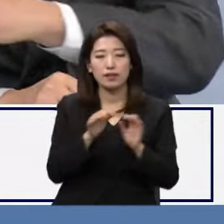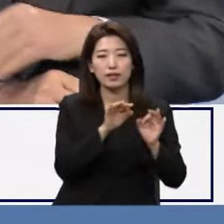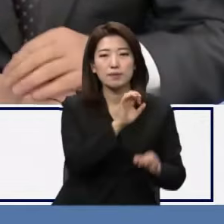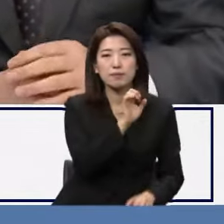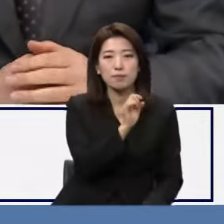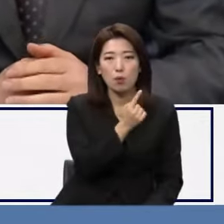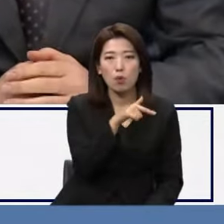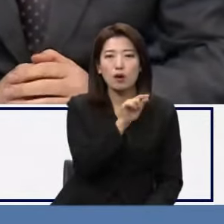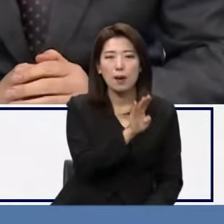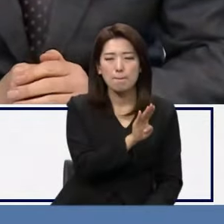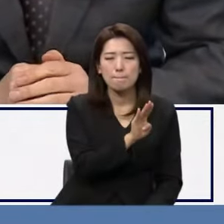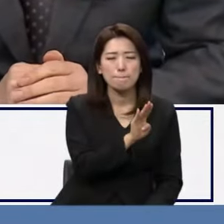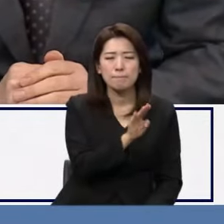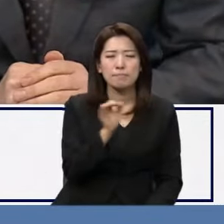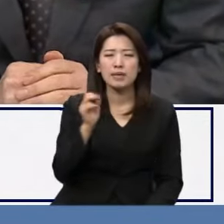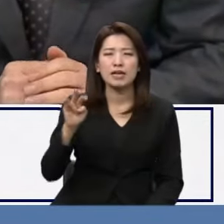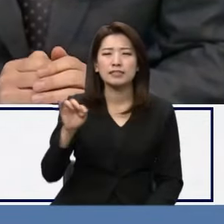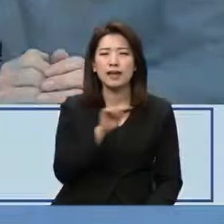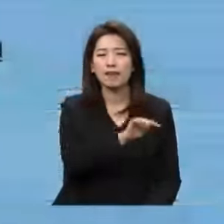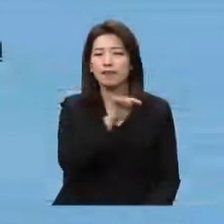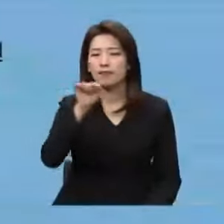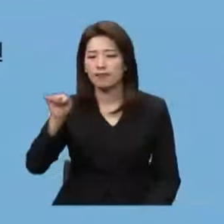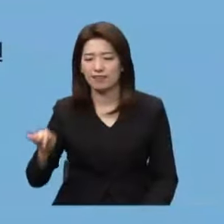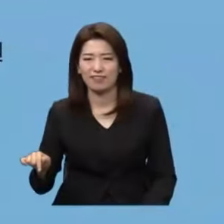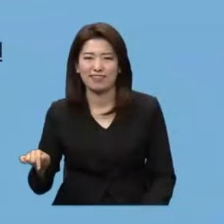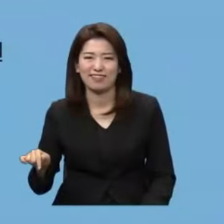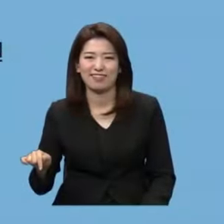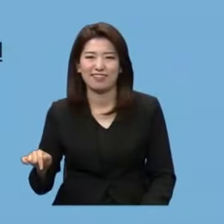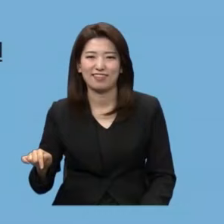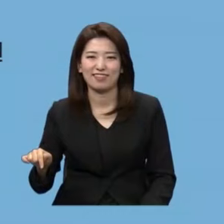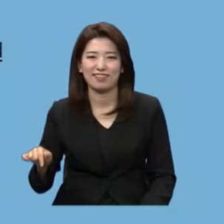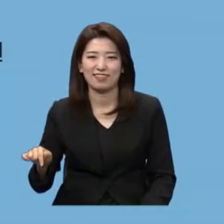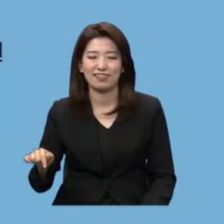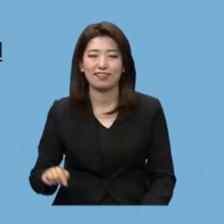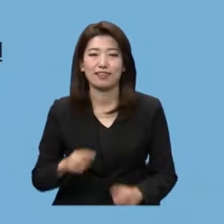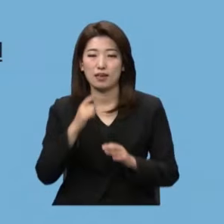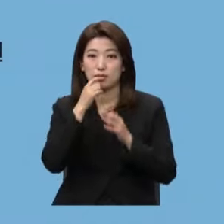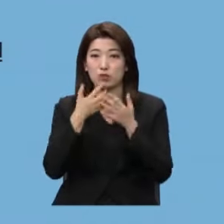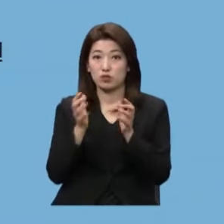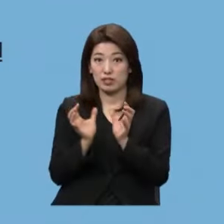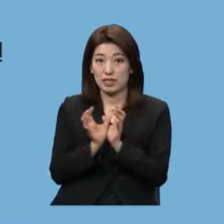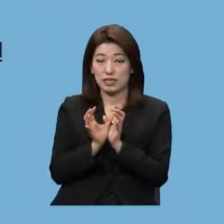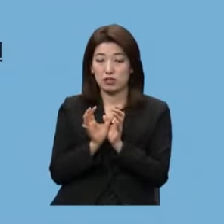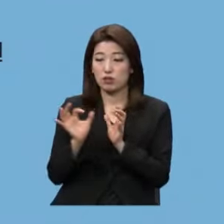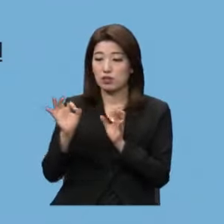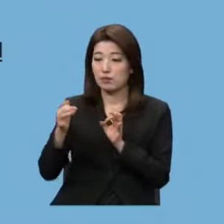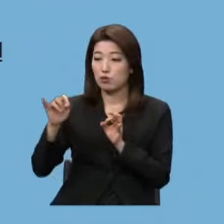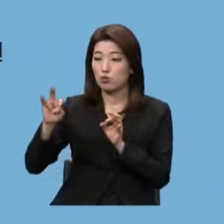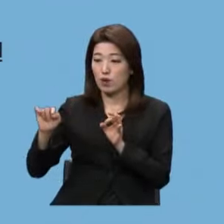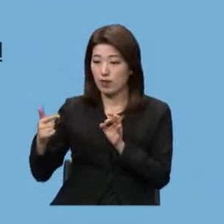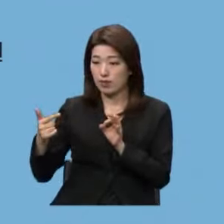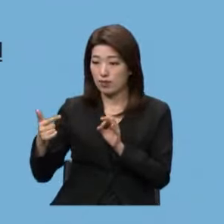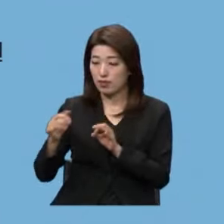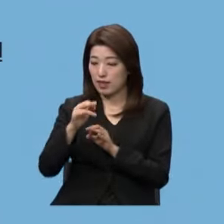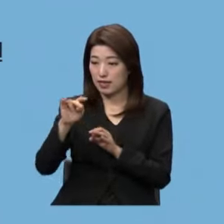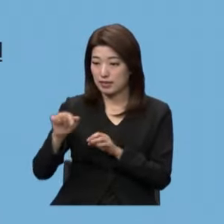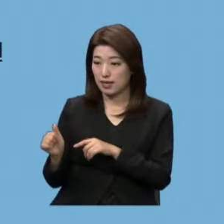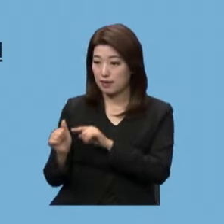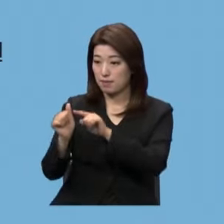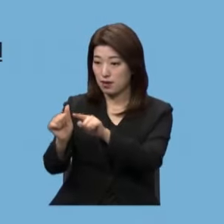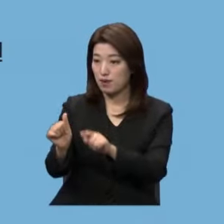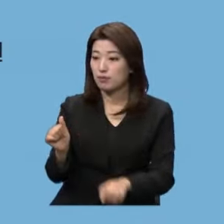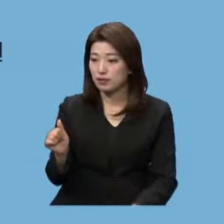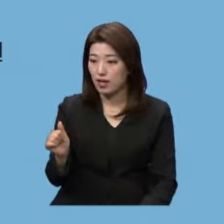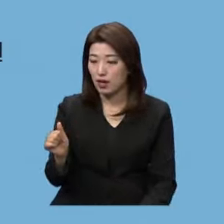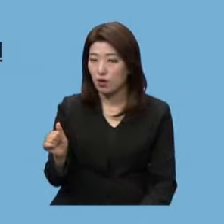출서 내려갈 때 그때이 민주당이 김관 의원을 산으로 보낸다고 했을 때 그때 내가 붙겠다고 손든